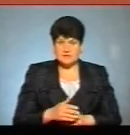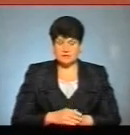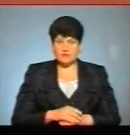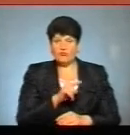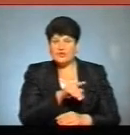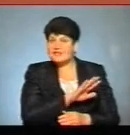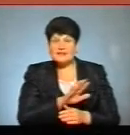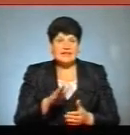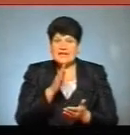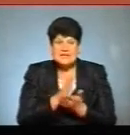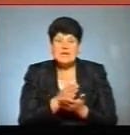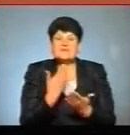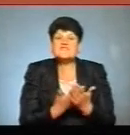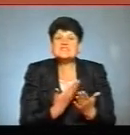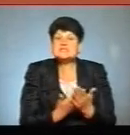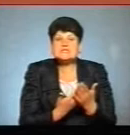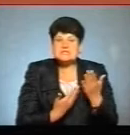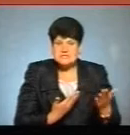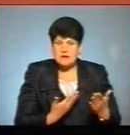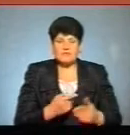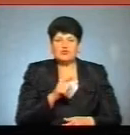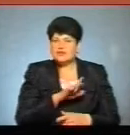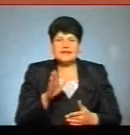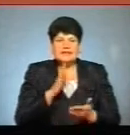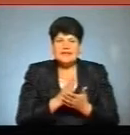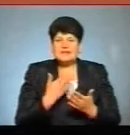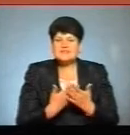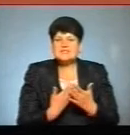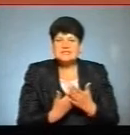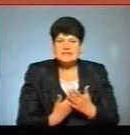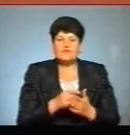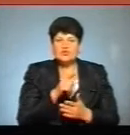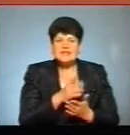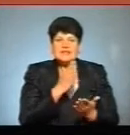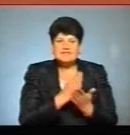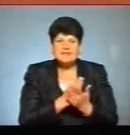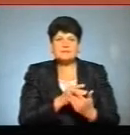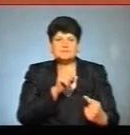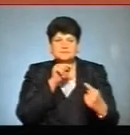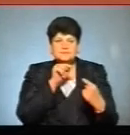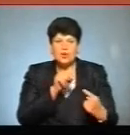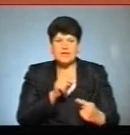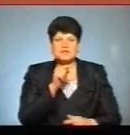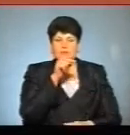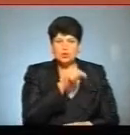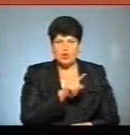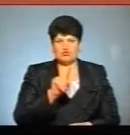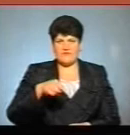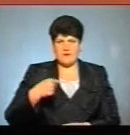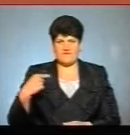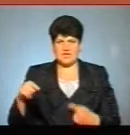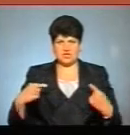є взірцем. Ну, вони не то, що є, не є взірцем, вони якраз є взірцем прямо протилежно до того, що вони вимагають